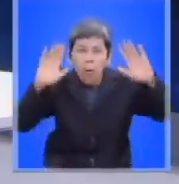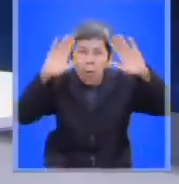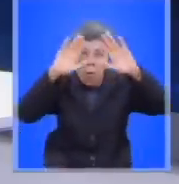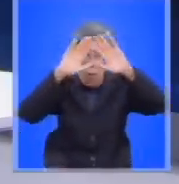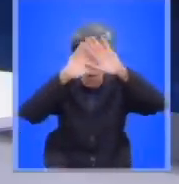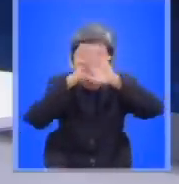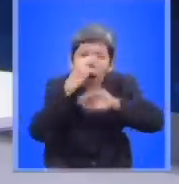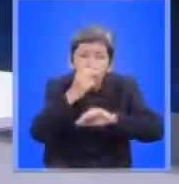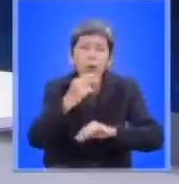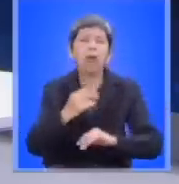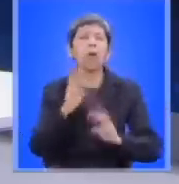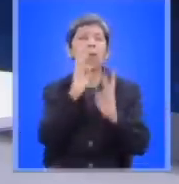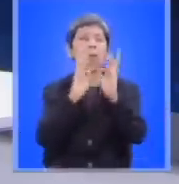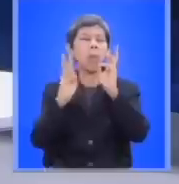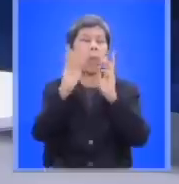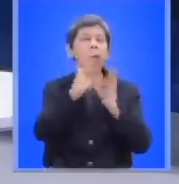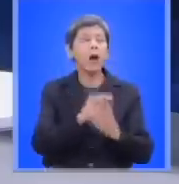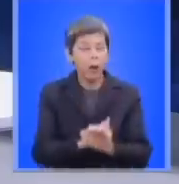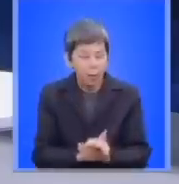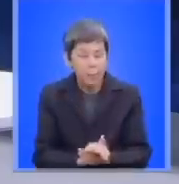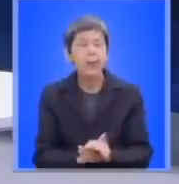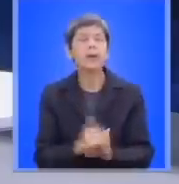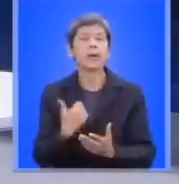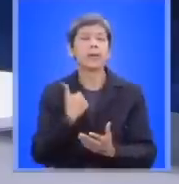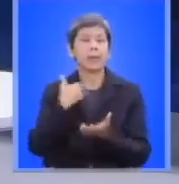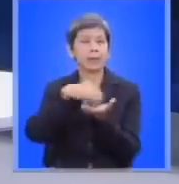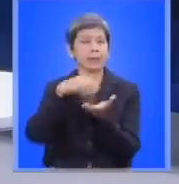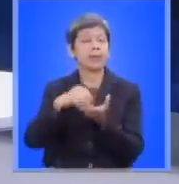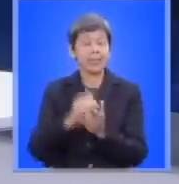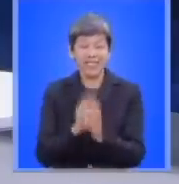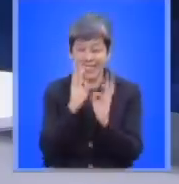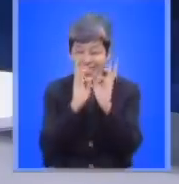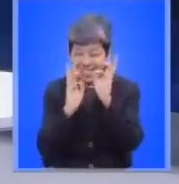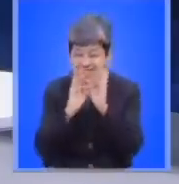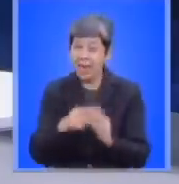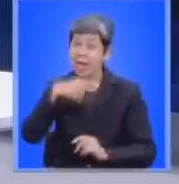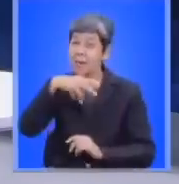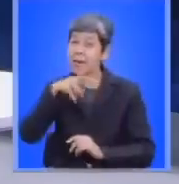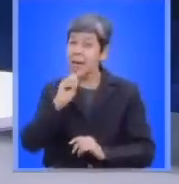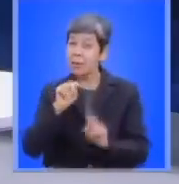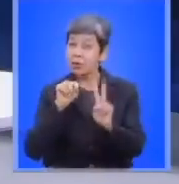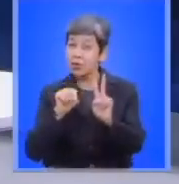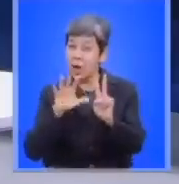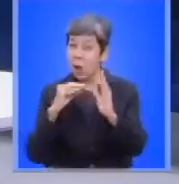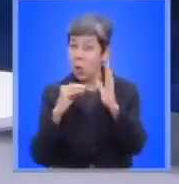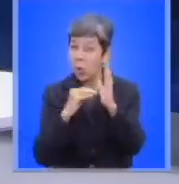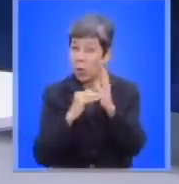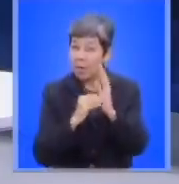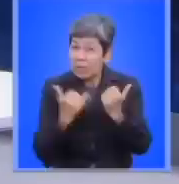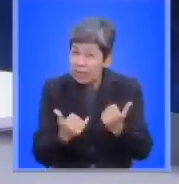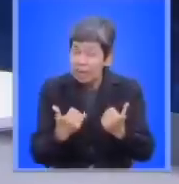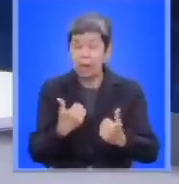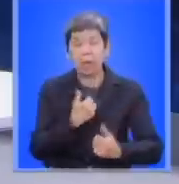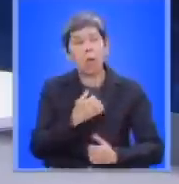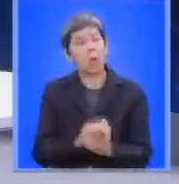ากั้นอยู่แบบนั้นเองนะครับเดี๋ยววันนี้ดูกันหน่อยเพราะว่ามีการรายงานเข้ามาด้วยว่าฝุ่นจิ๋ว PM 2.5 ค่าฝุ่นในกรุงเทพมหานครวันนี้เนี่ย